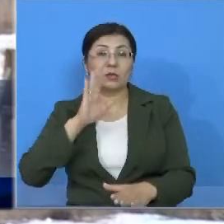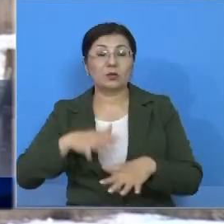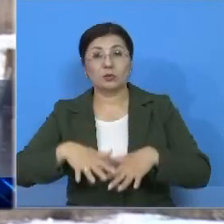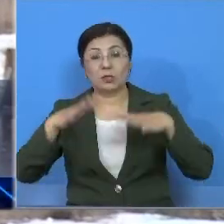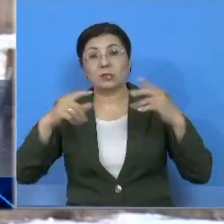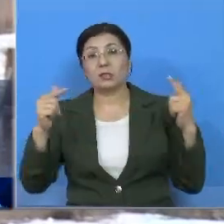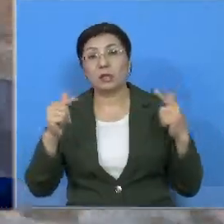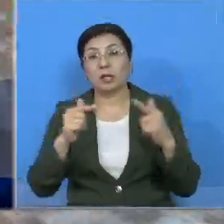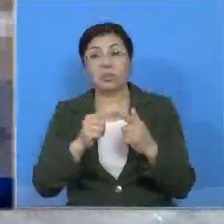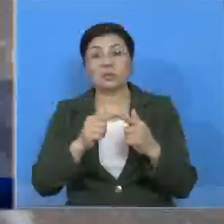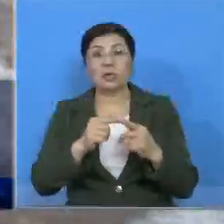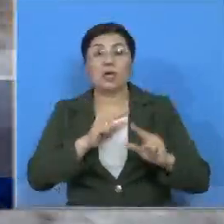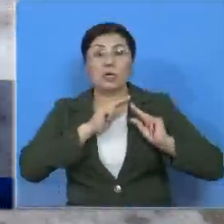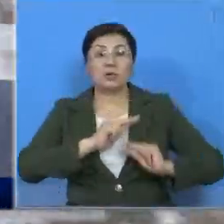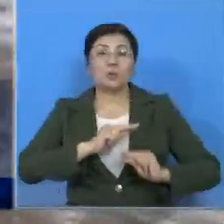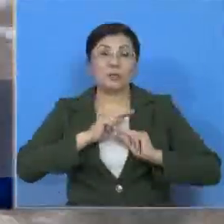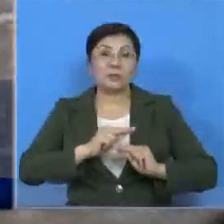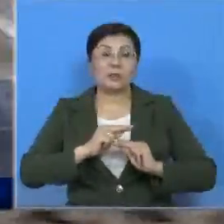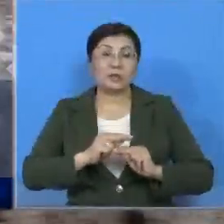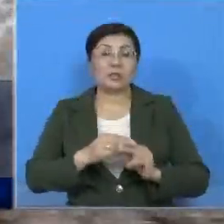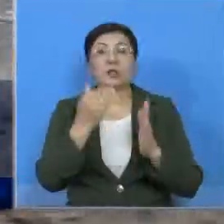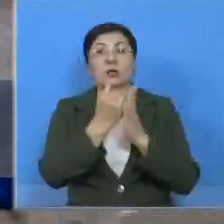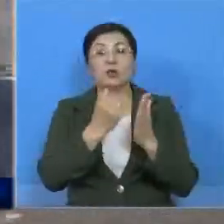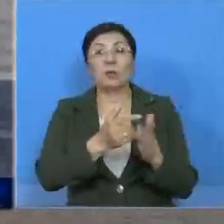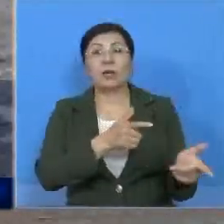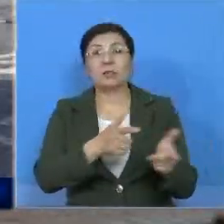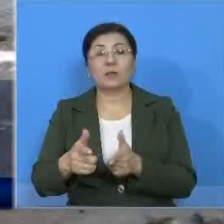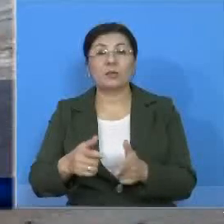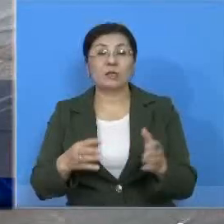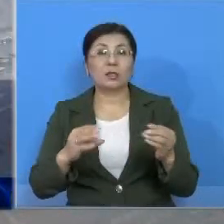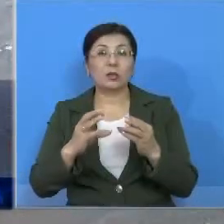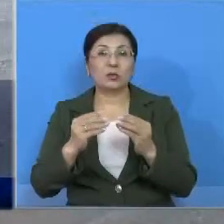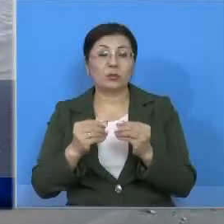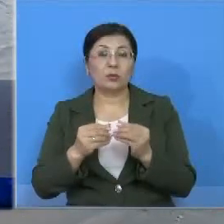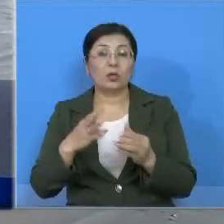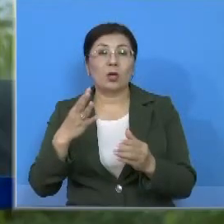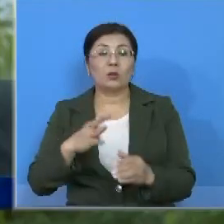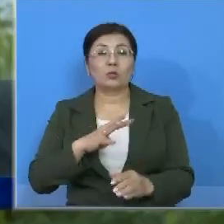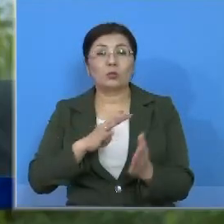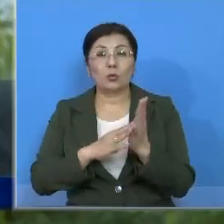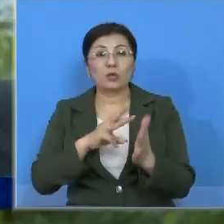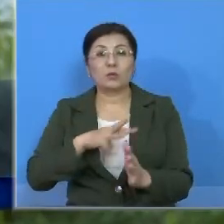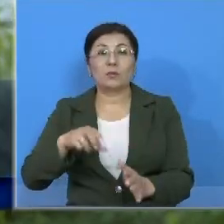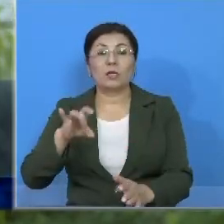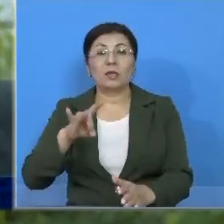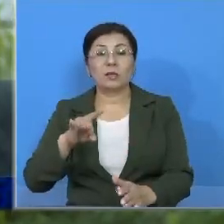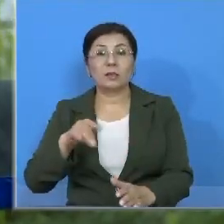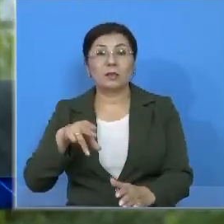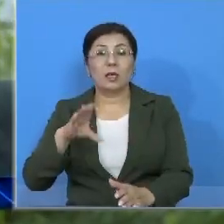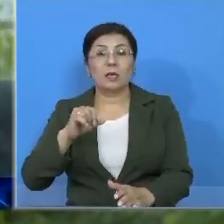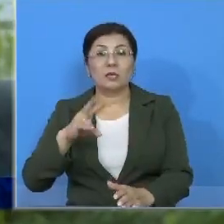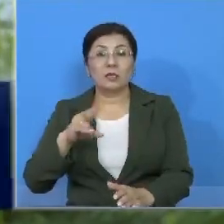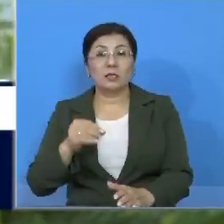тасқынына қарсы іс-шараларды жүргізуге арнайы жоба әзірледі. Құны 9 миллиард теңгені құрайды. Өзіңіз де біліп тұрсыз,